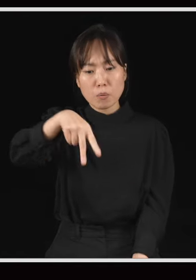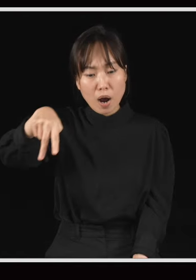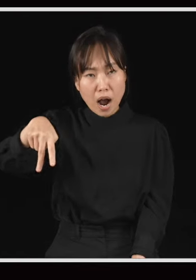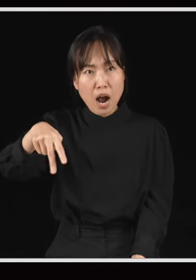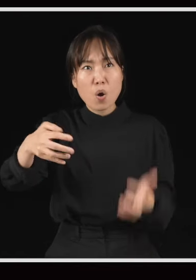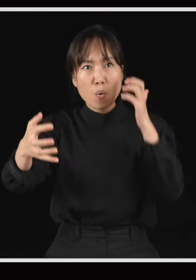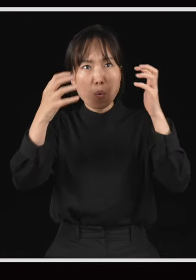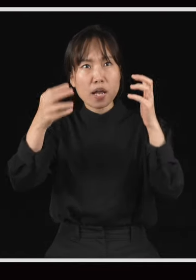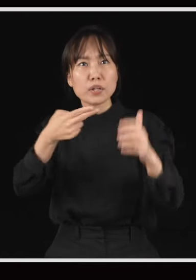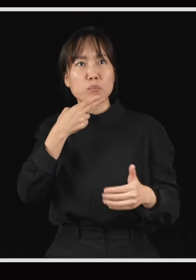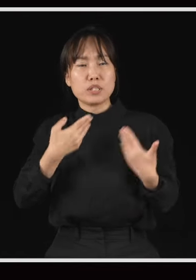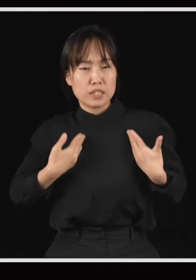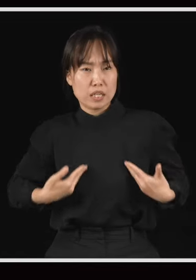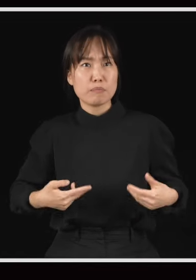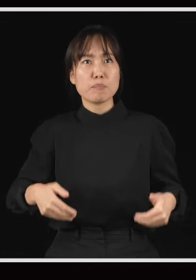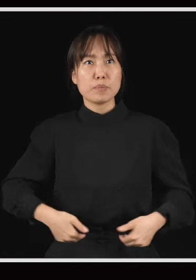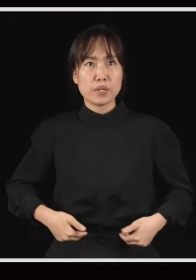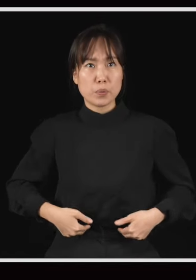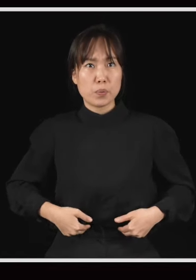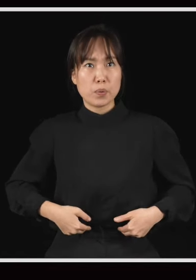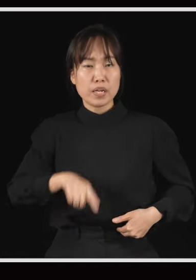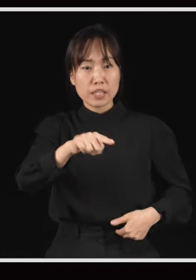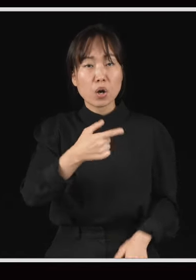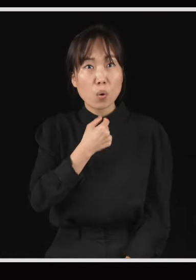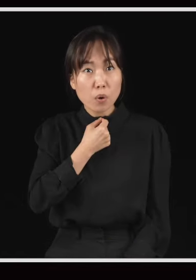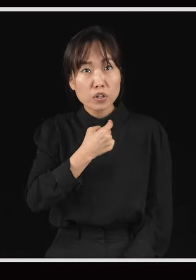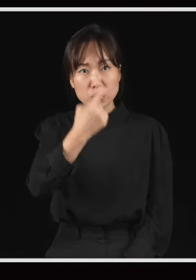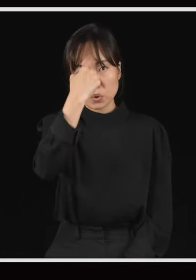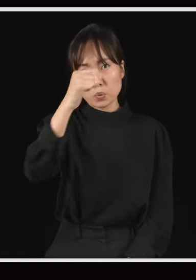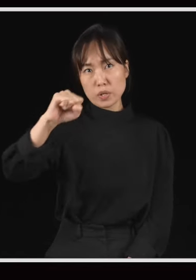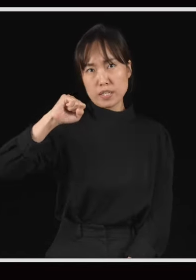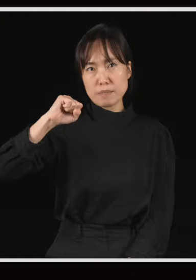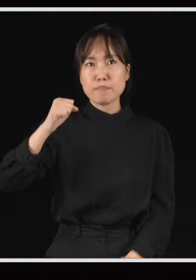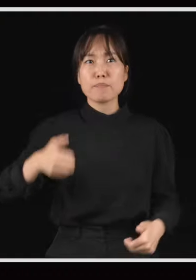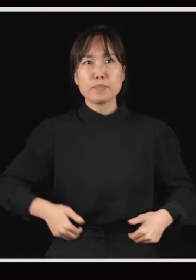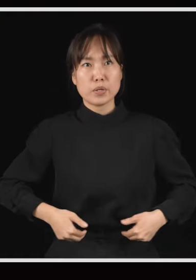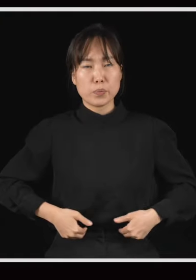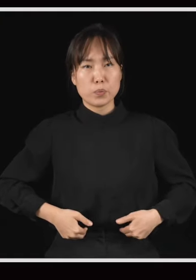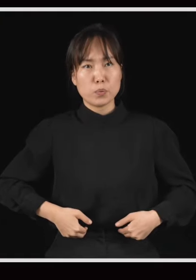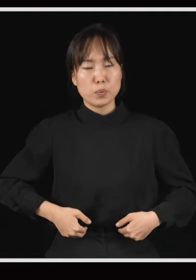별로 없는 상태가 되어야 됩니다. 그러니까 전두엽 기능이 좋은 상태가 되어야 됩니다.